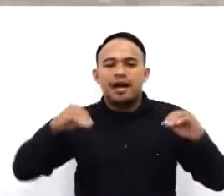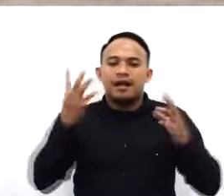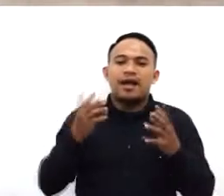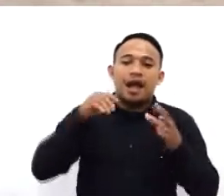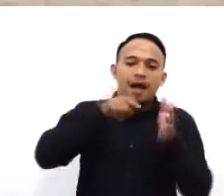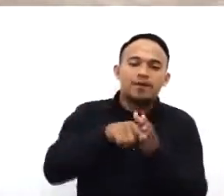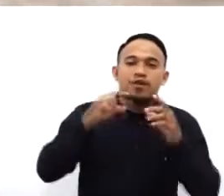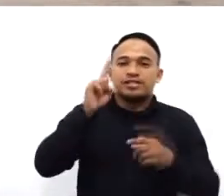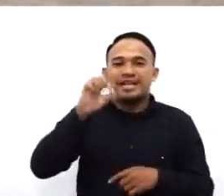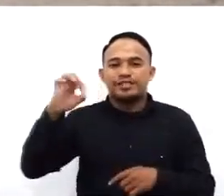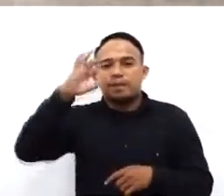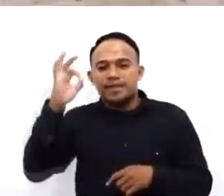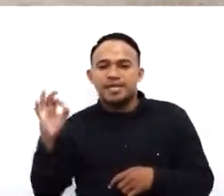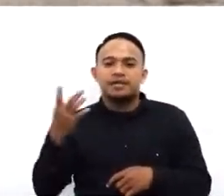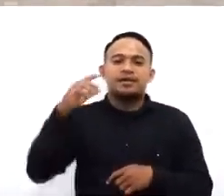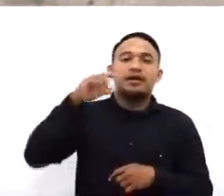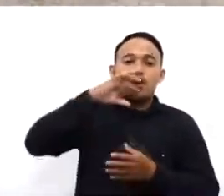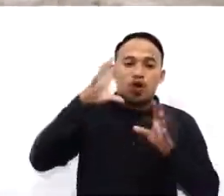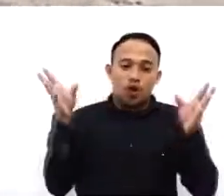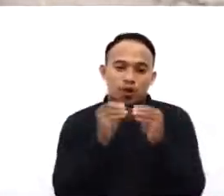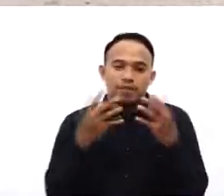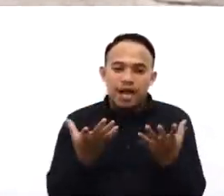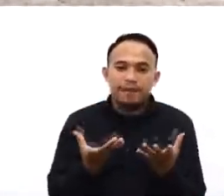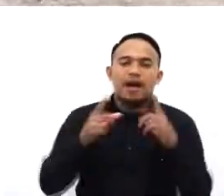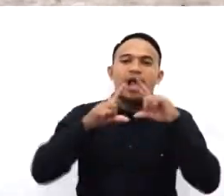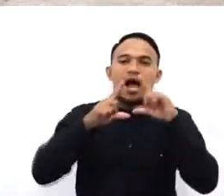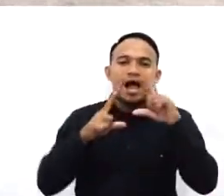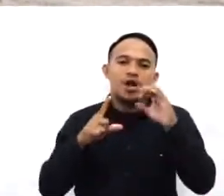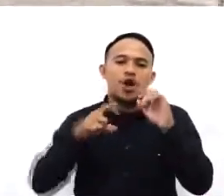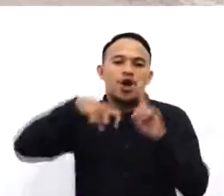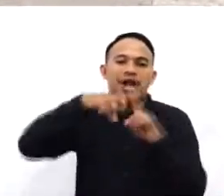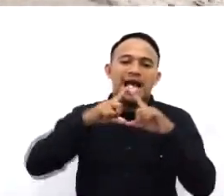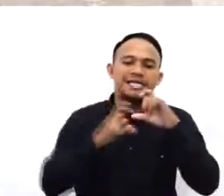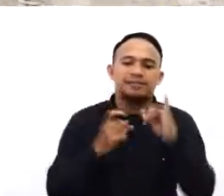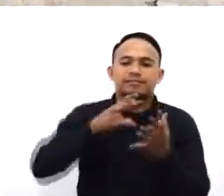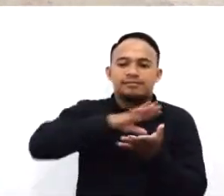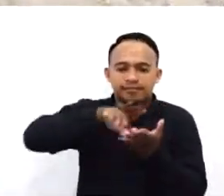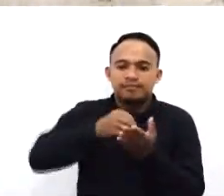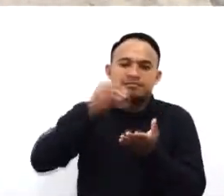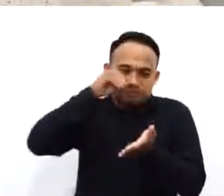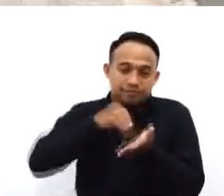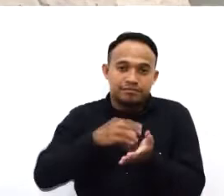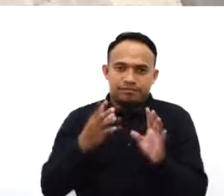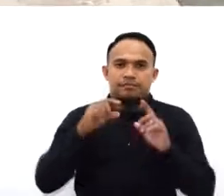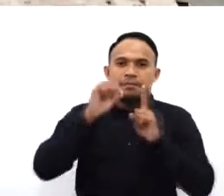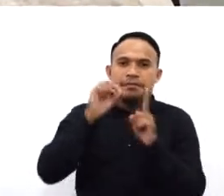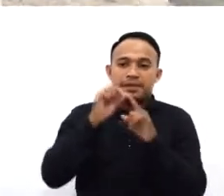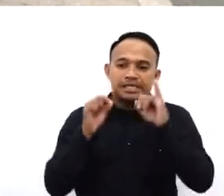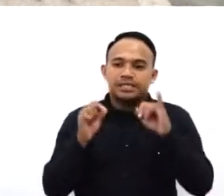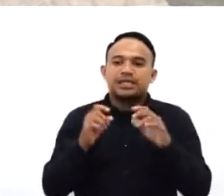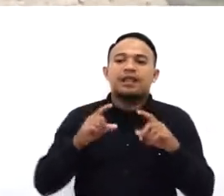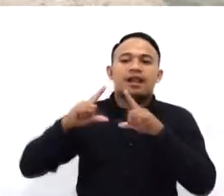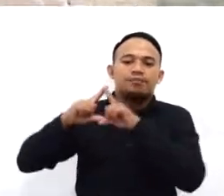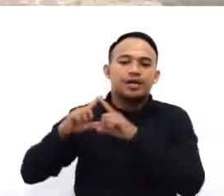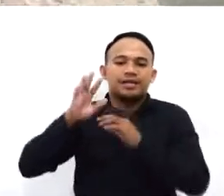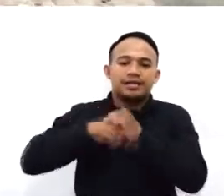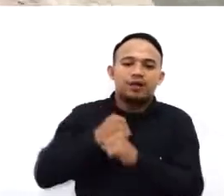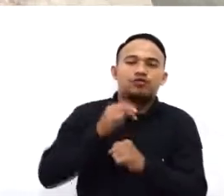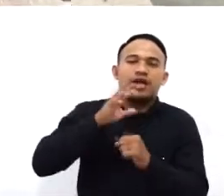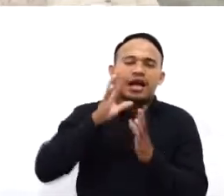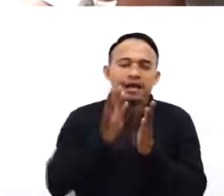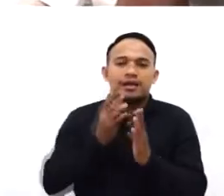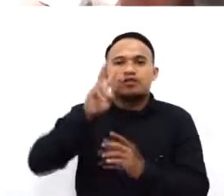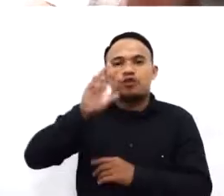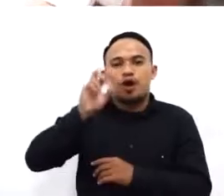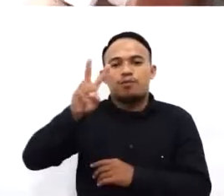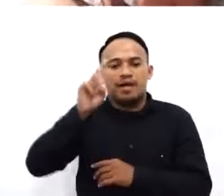ini, pekerjaannya telah rampung 100%. Total alokasi dana pengembangan PPI Tilamuta tahun